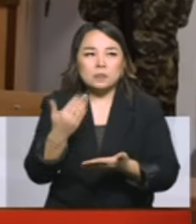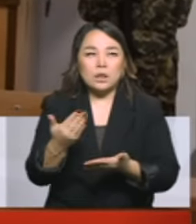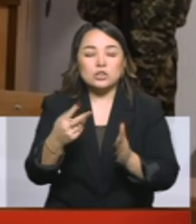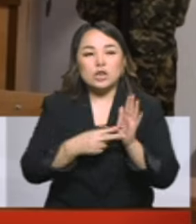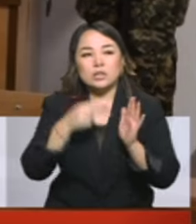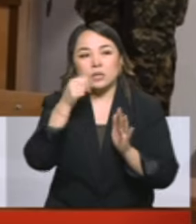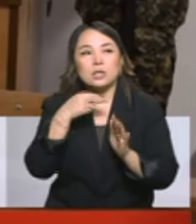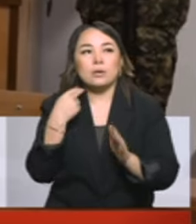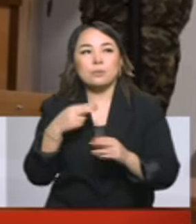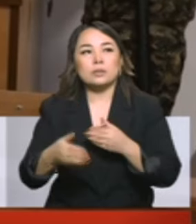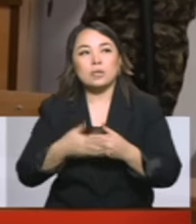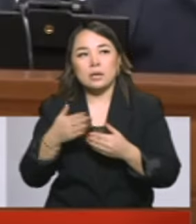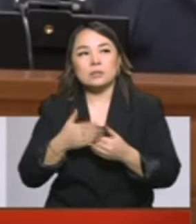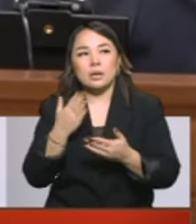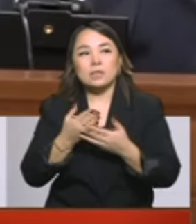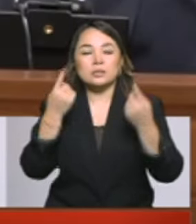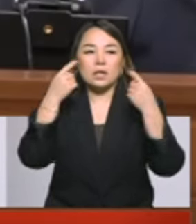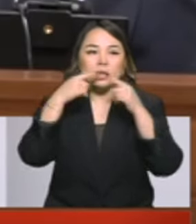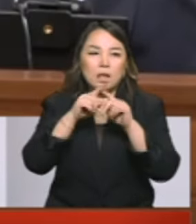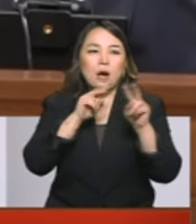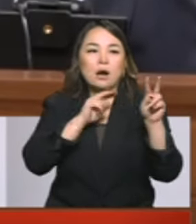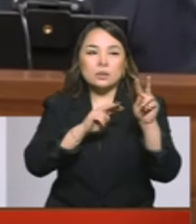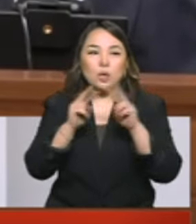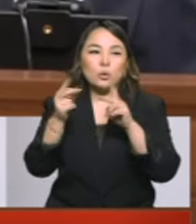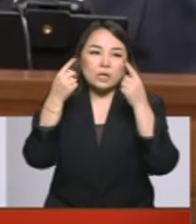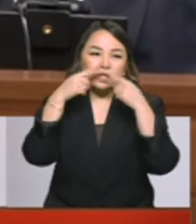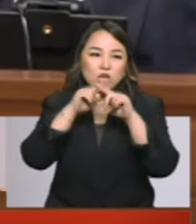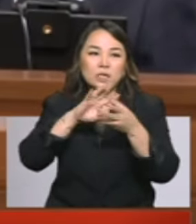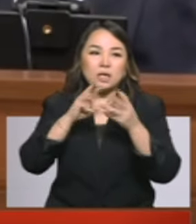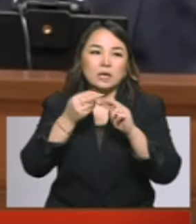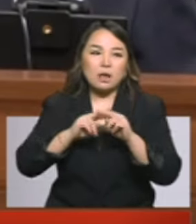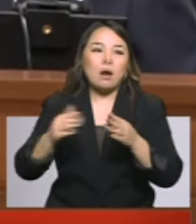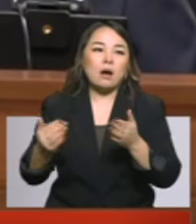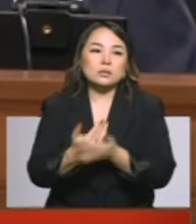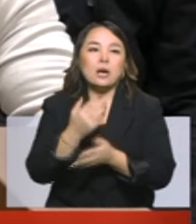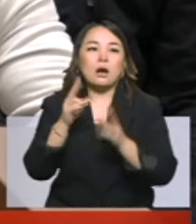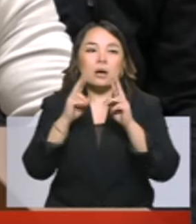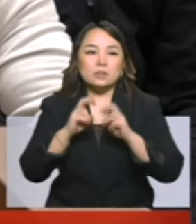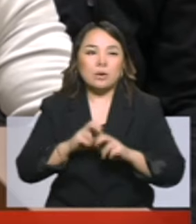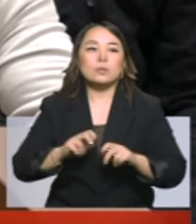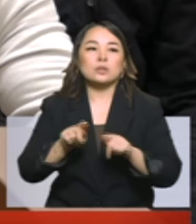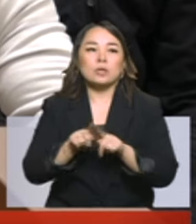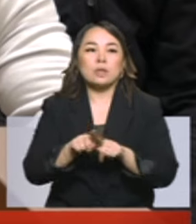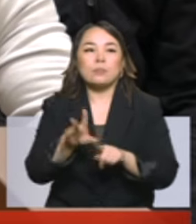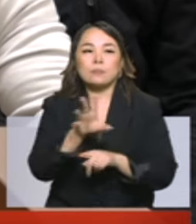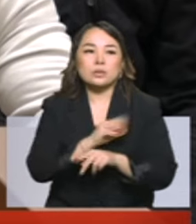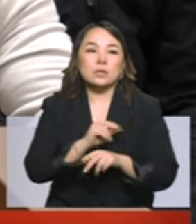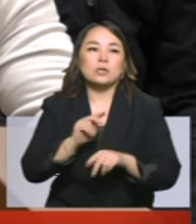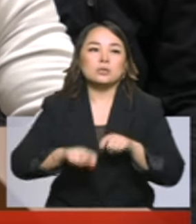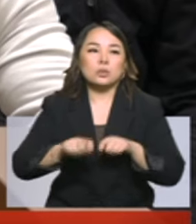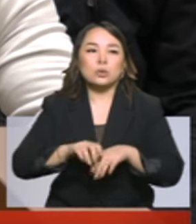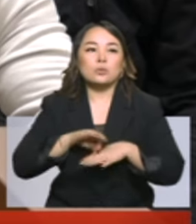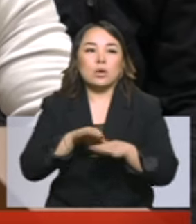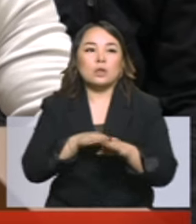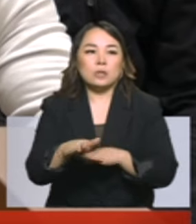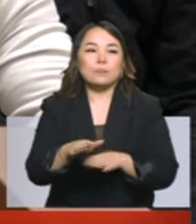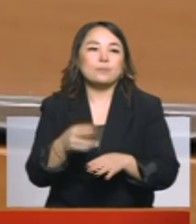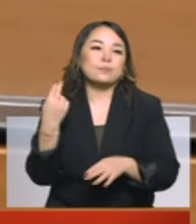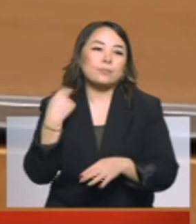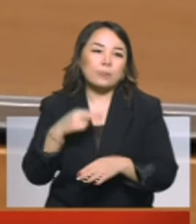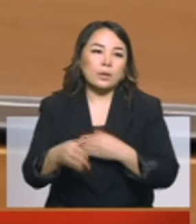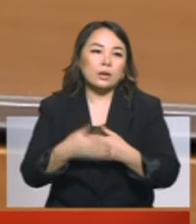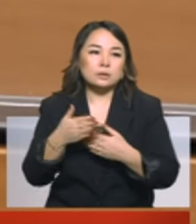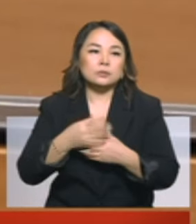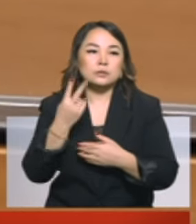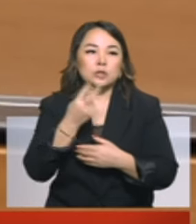жылға бас бостандығынан айырылған техникалық қадағалау инженерінің ісі қайта қаралып, апелляциялық сот шешімімен жазасын өтеу мерзімі